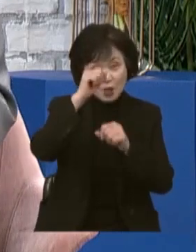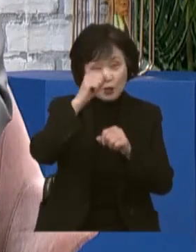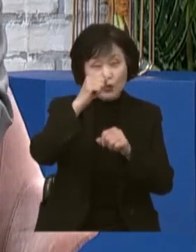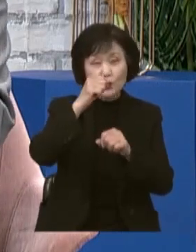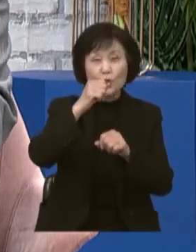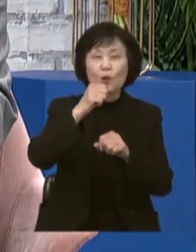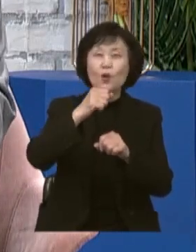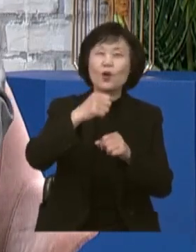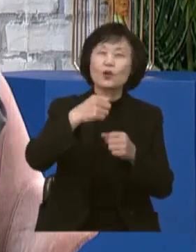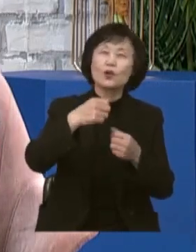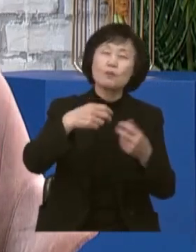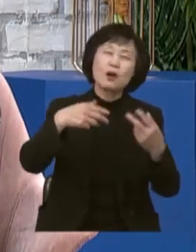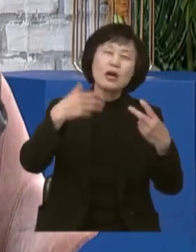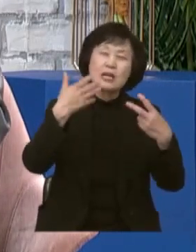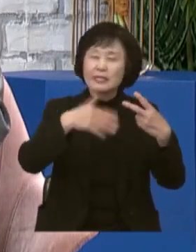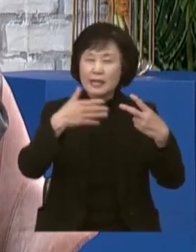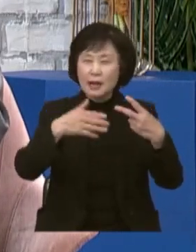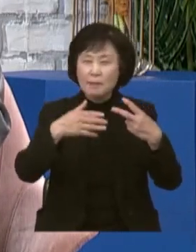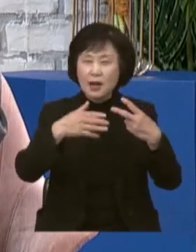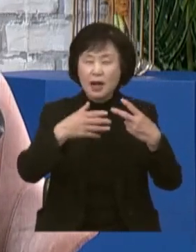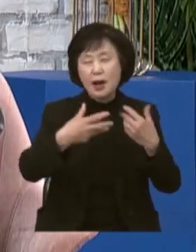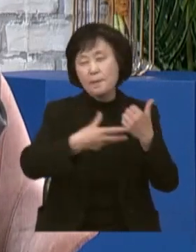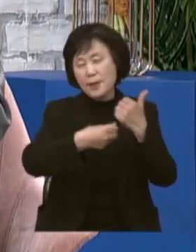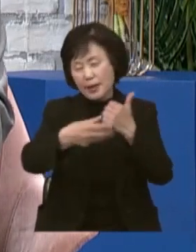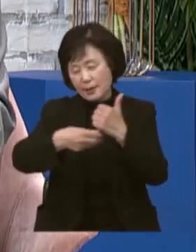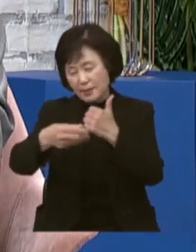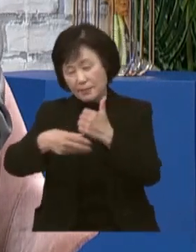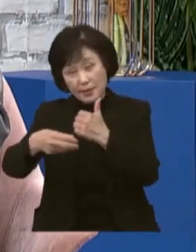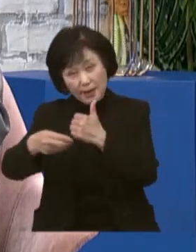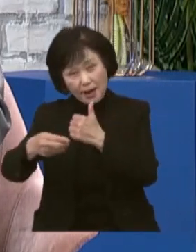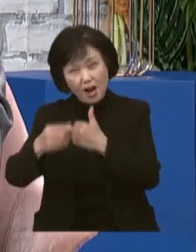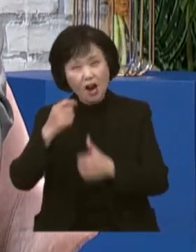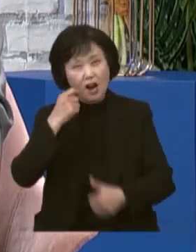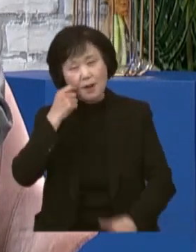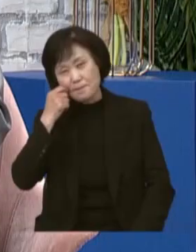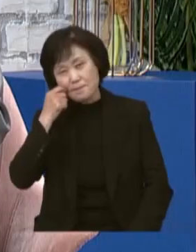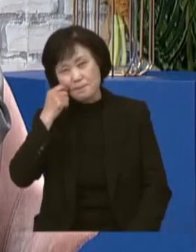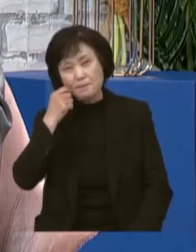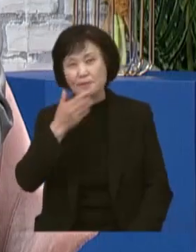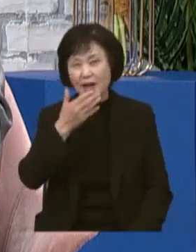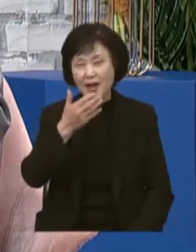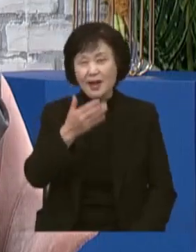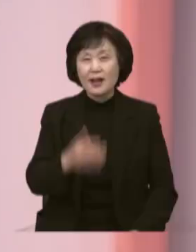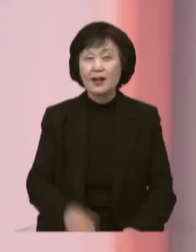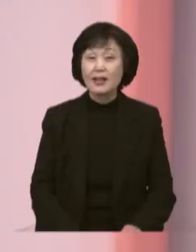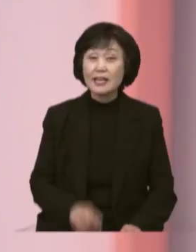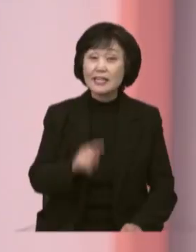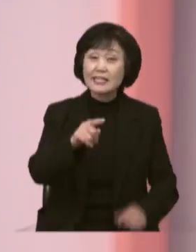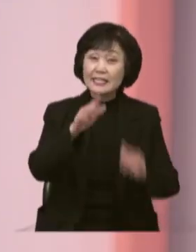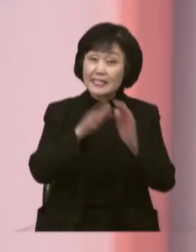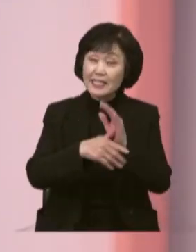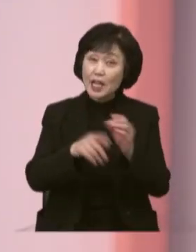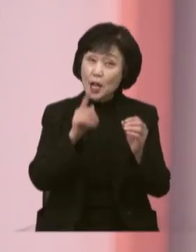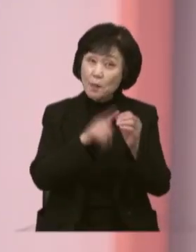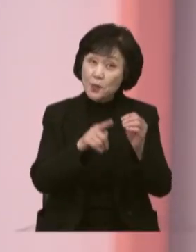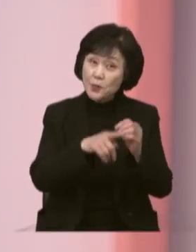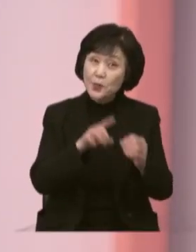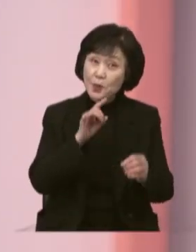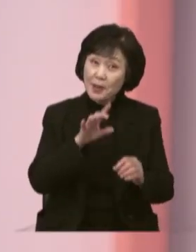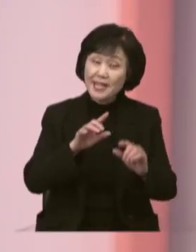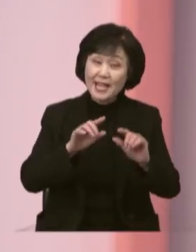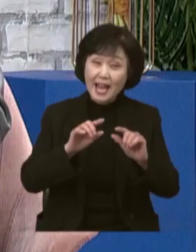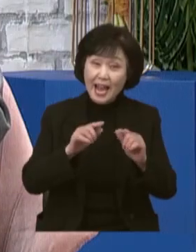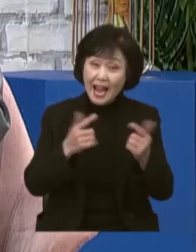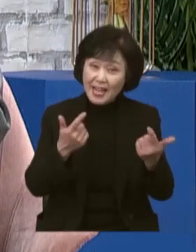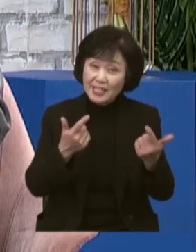나가셨다고. 미신? 아침에 근데... 일어나면은 어디 무슨 옷 입을까요? 뭐 이런 것까지 다 물어보셨다고. 아 그럼. 그 제가 딱 눈